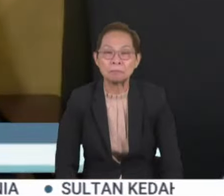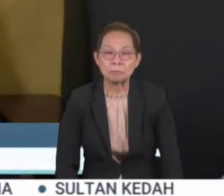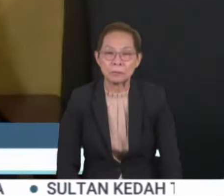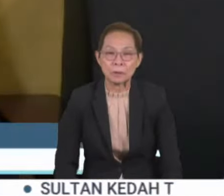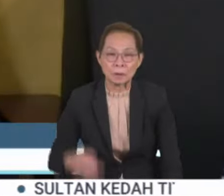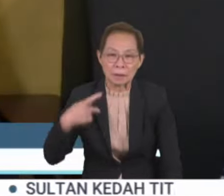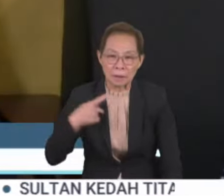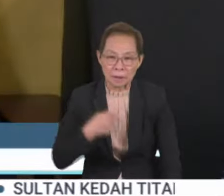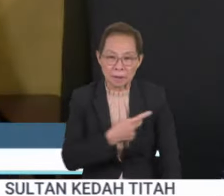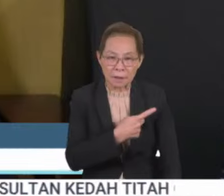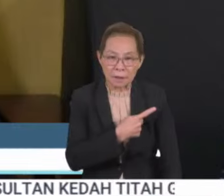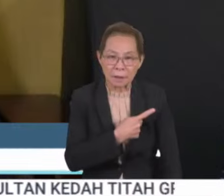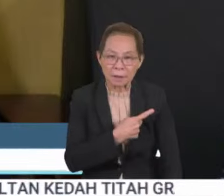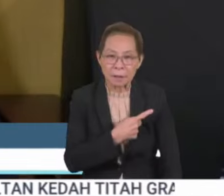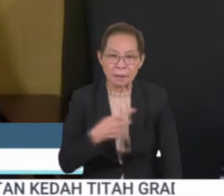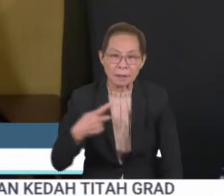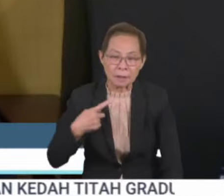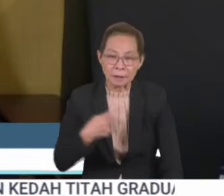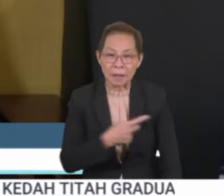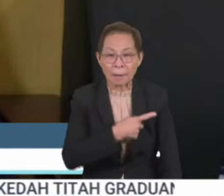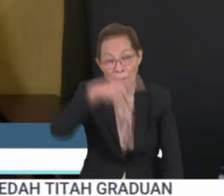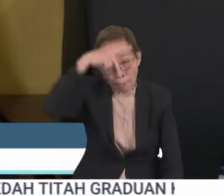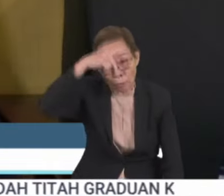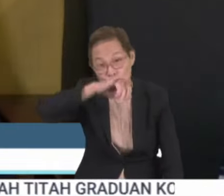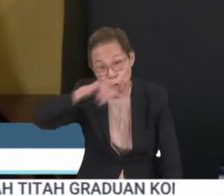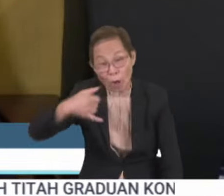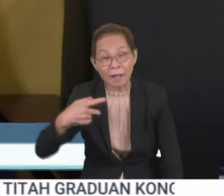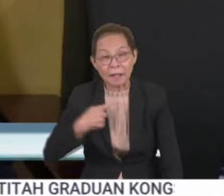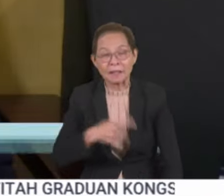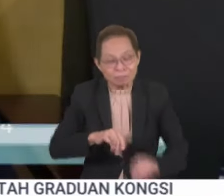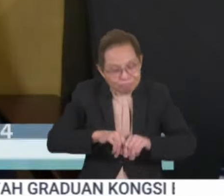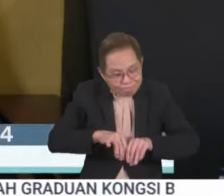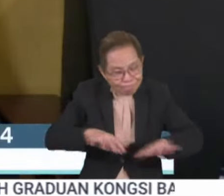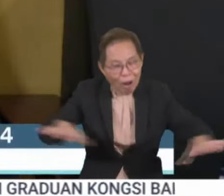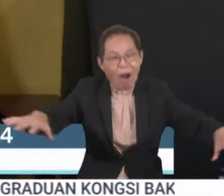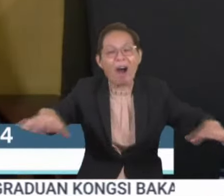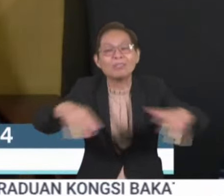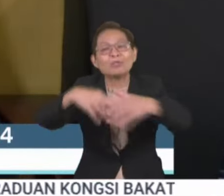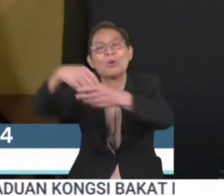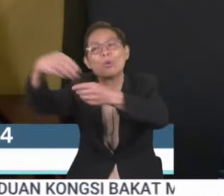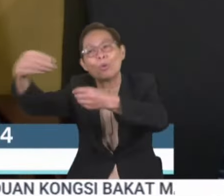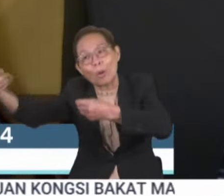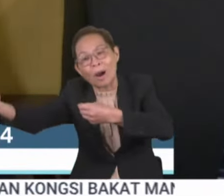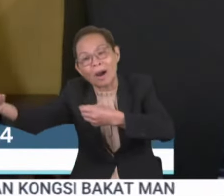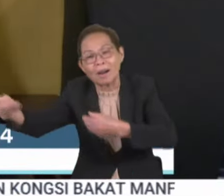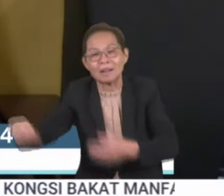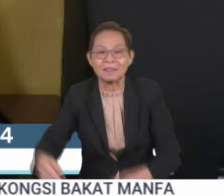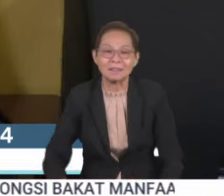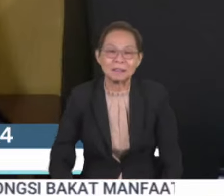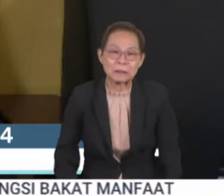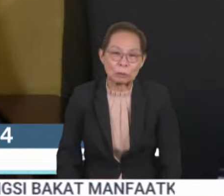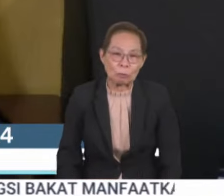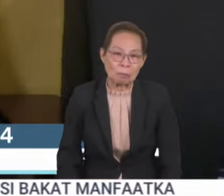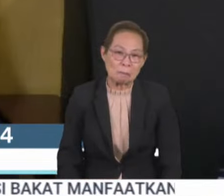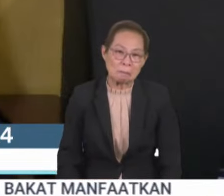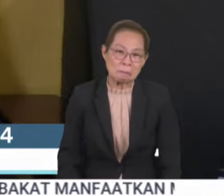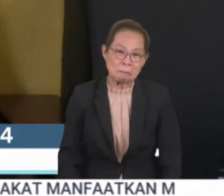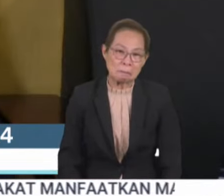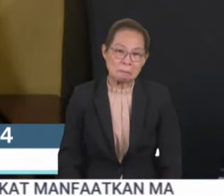Kita diberi kesempatan dan kepercayaan, why not kita kembangkan di luar kan? Luar kita nampak dia punya apa